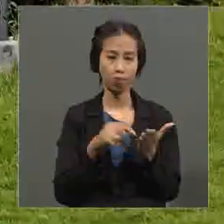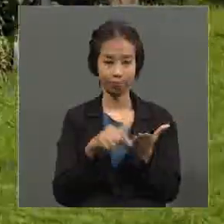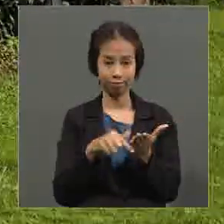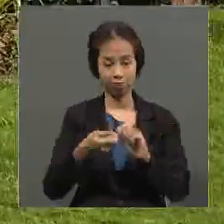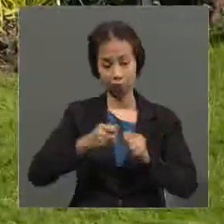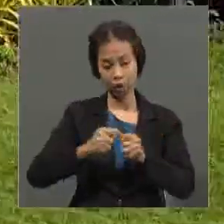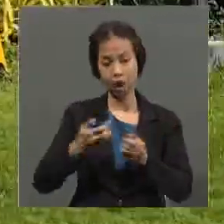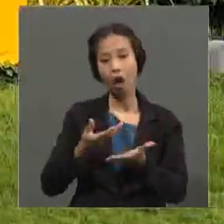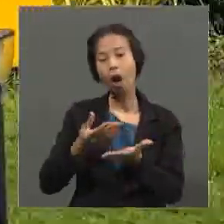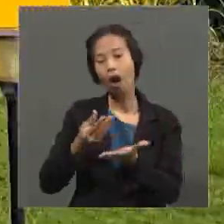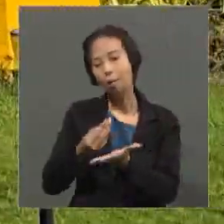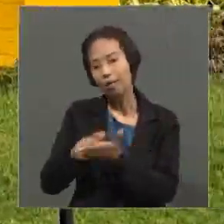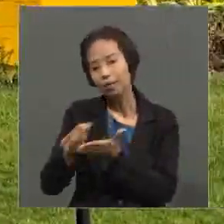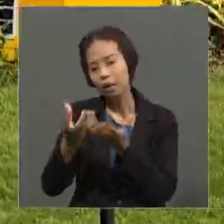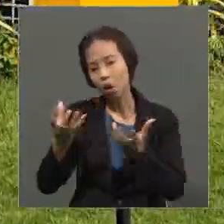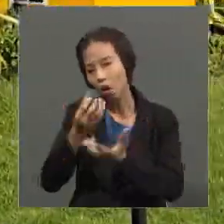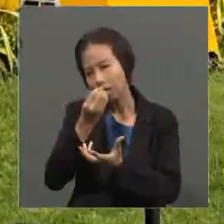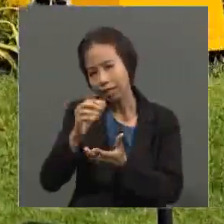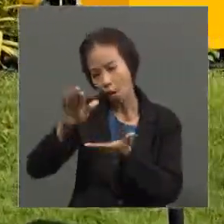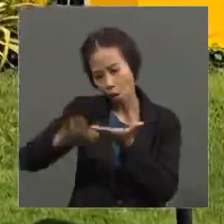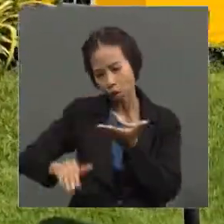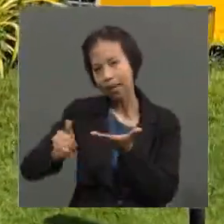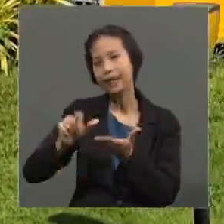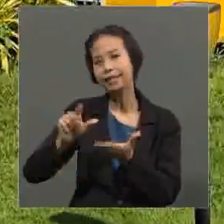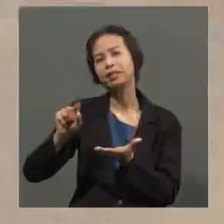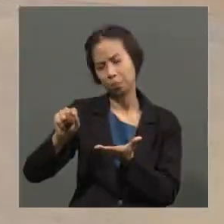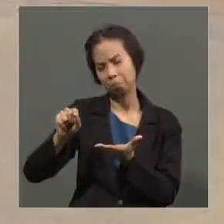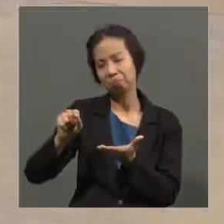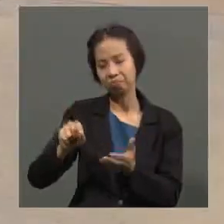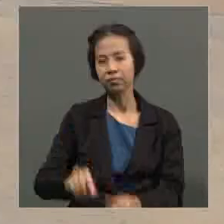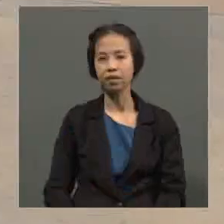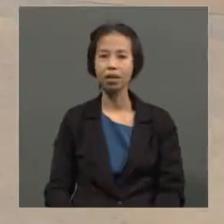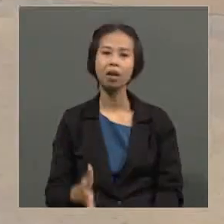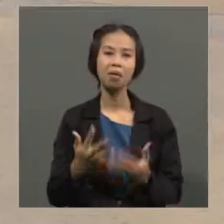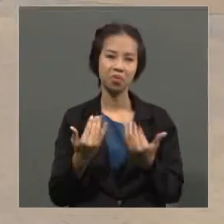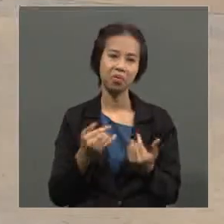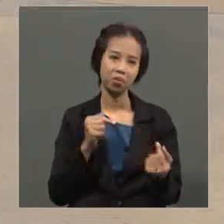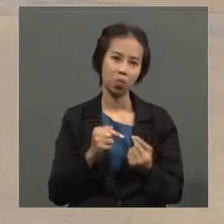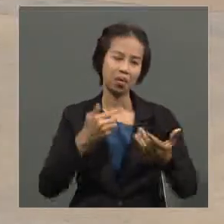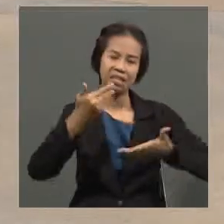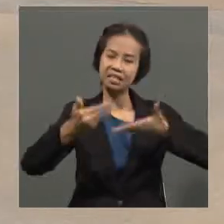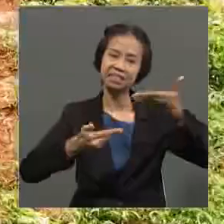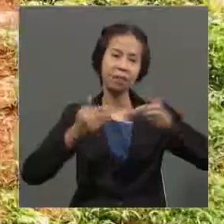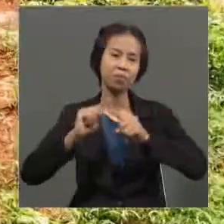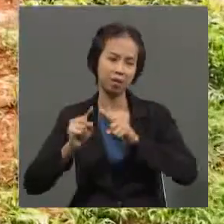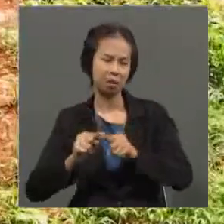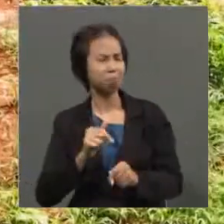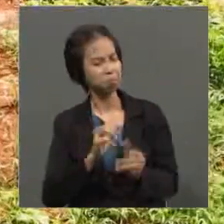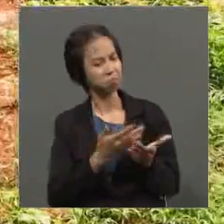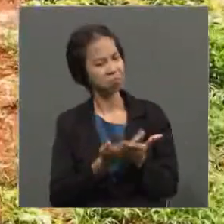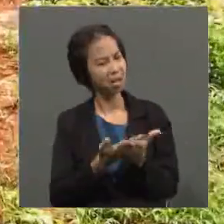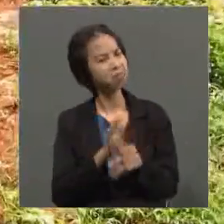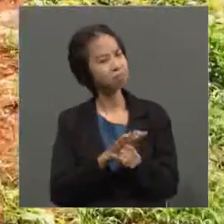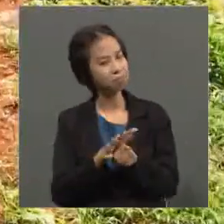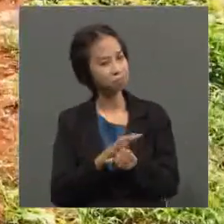ลดค่าอาหารหรือว่าเครื่องดื่มได้ใบละ 20บาทก็ถือว่าคุ้มค่ามากๆกับบรรยากาศและกิจกรรมต่างๆภายในทุ่งทานตะวันแห่งนี้